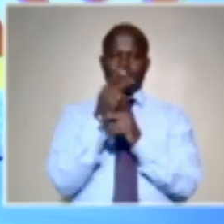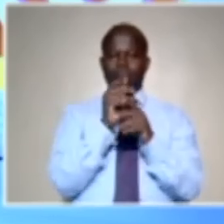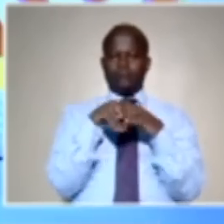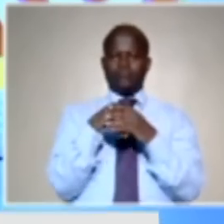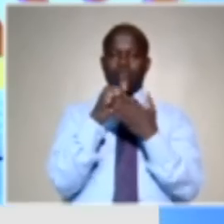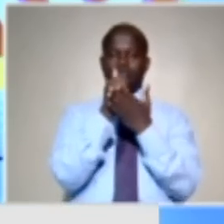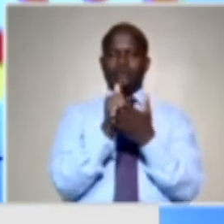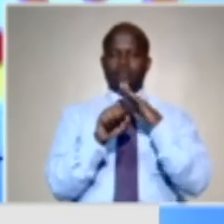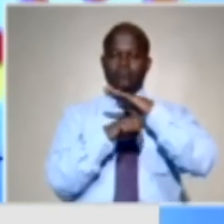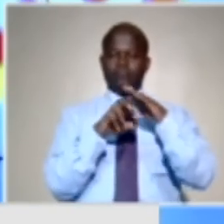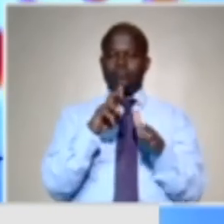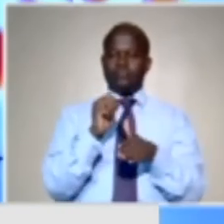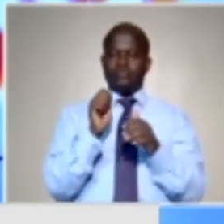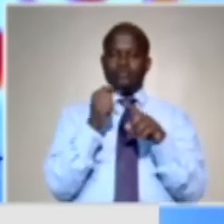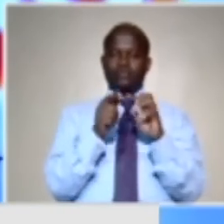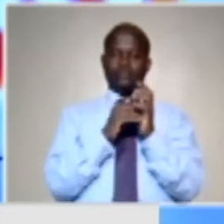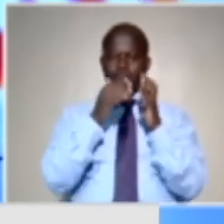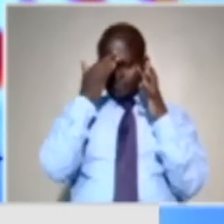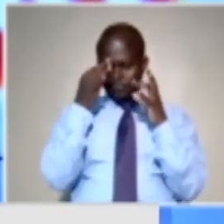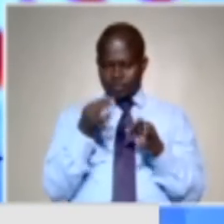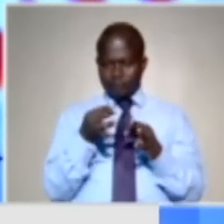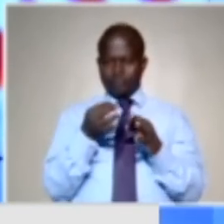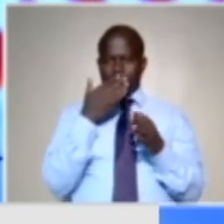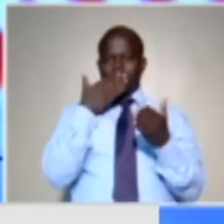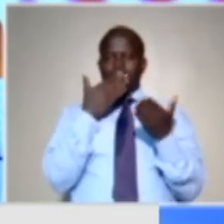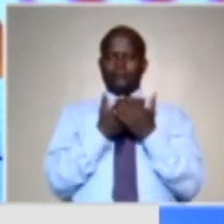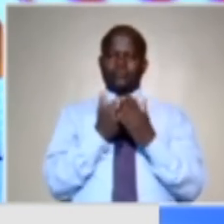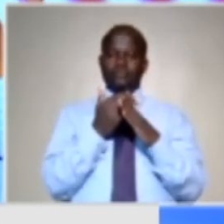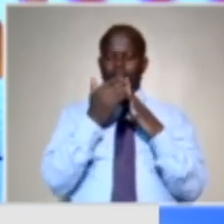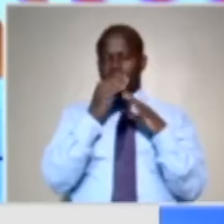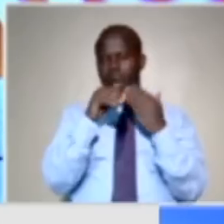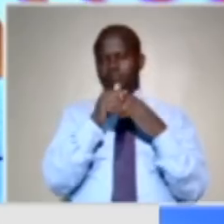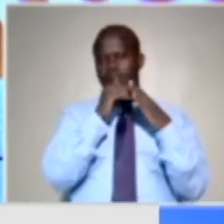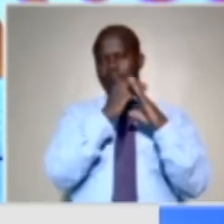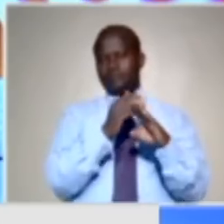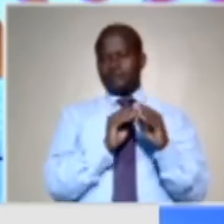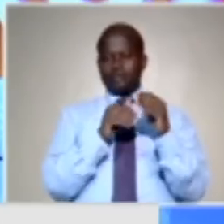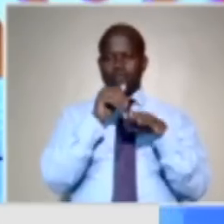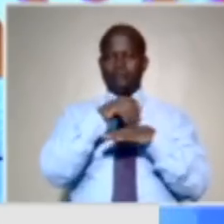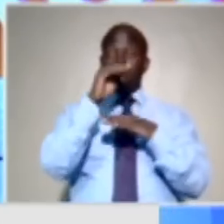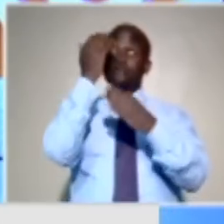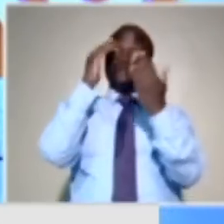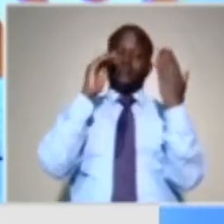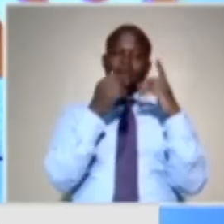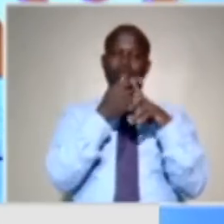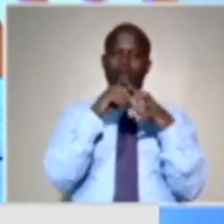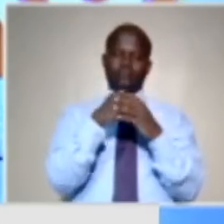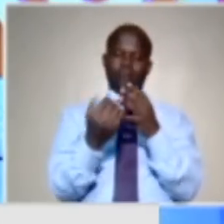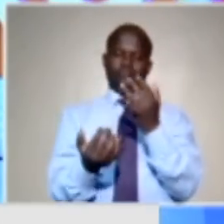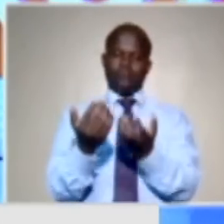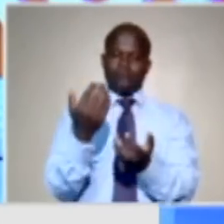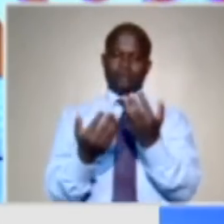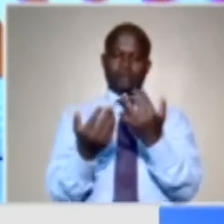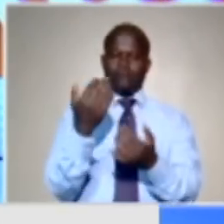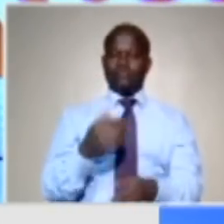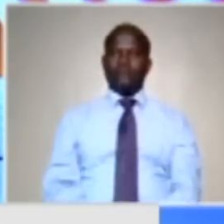kurengera ku bidukikije REMA, ndetse byiyemeje gukaza ingamba no gukumira ibyuka byoherezwa mu kirere biturutse ku bicanwa. Nkusi